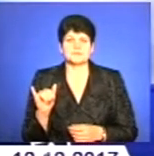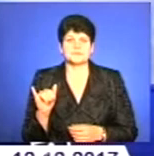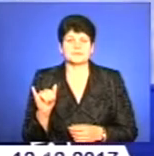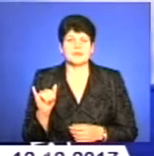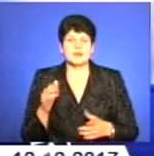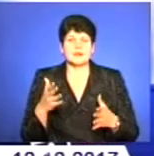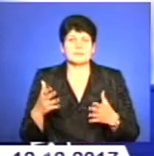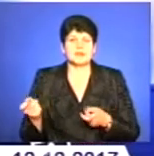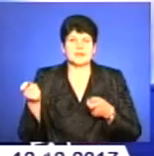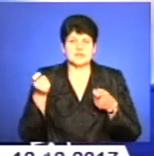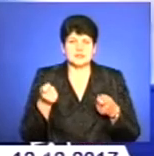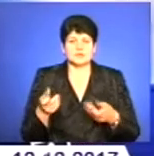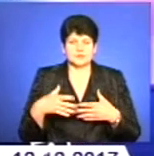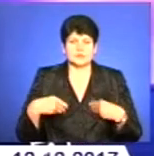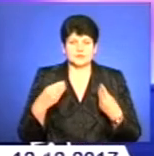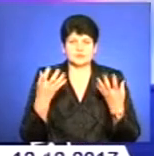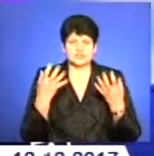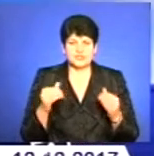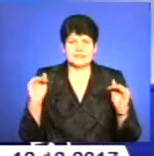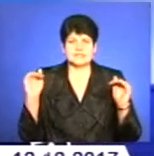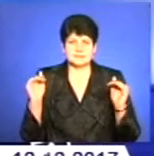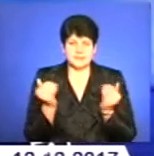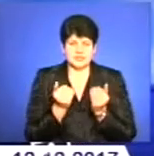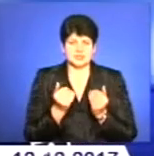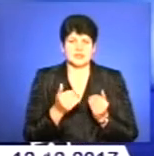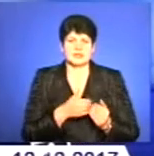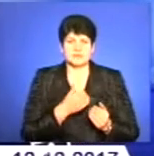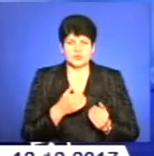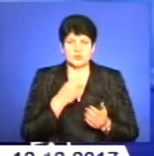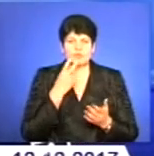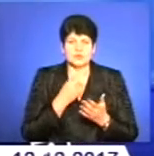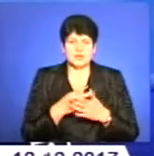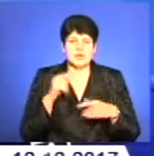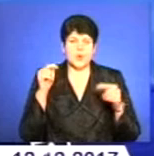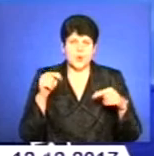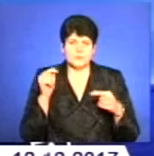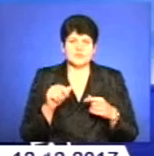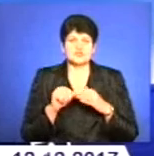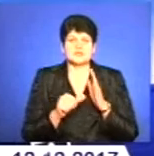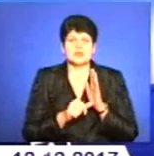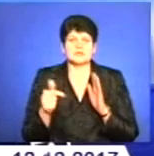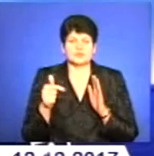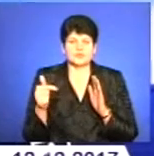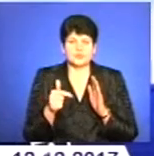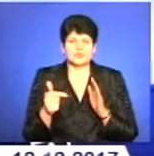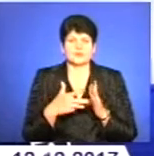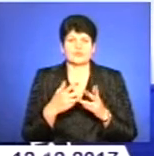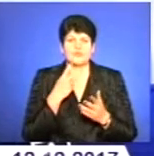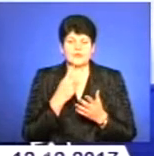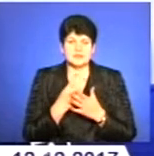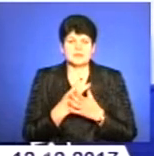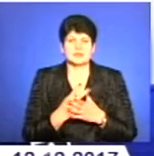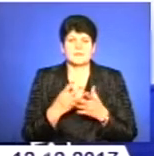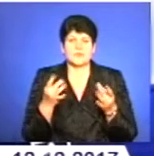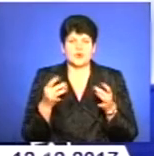який принесе дещо зниження температурних показників. І опади 16 грудня у вигляді снігу та мокрого